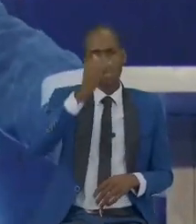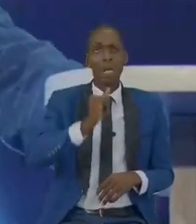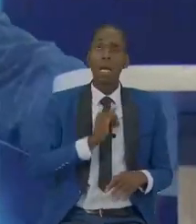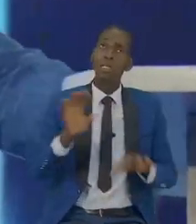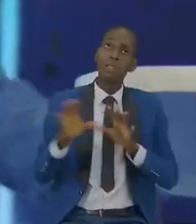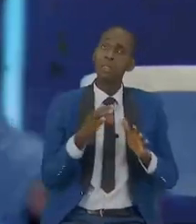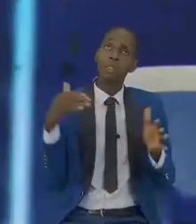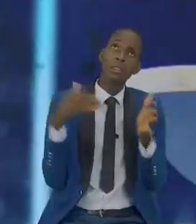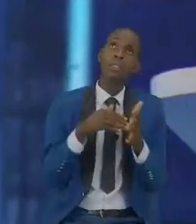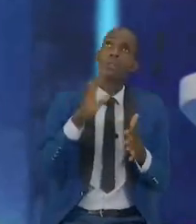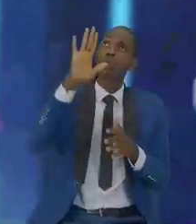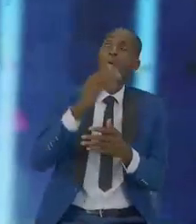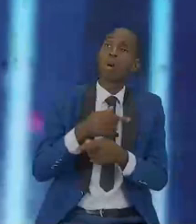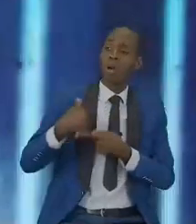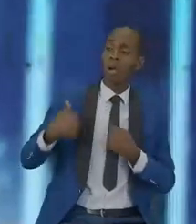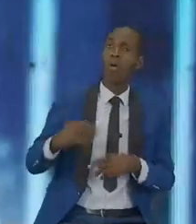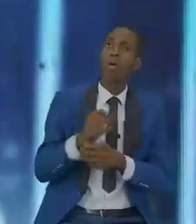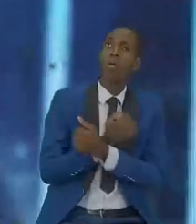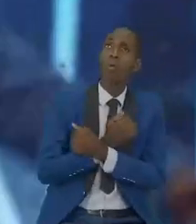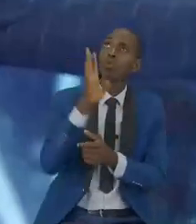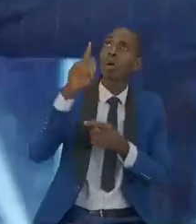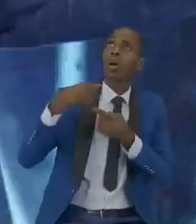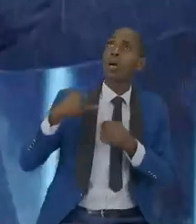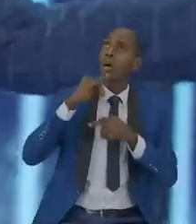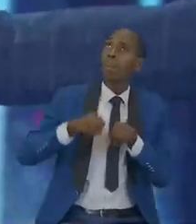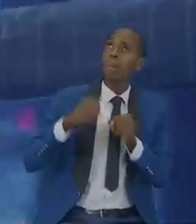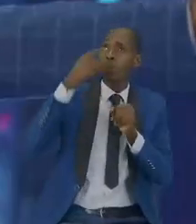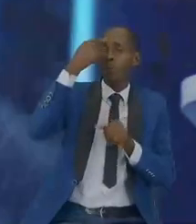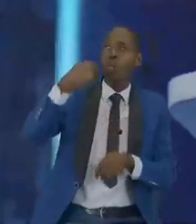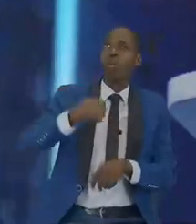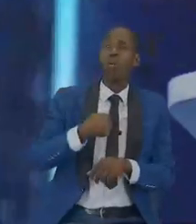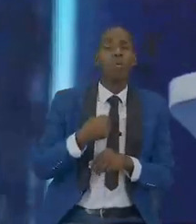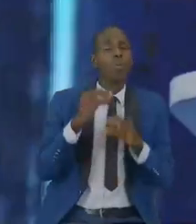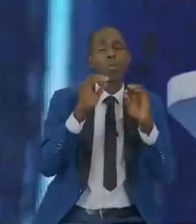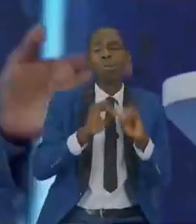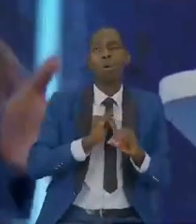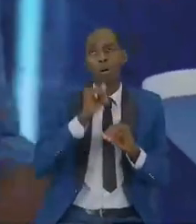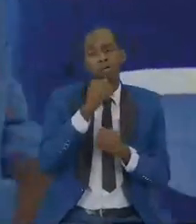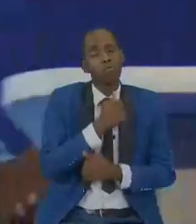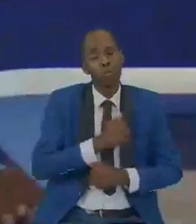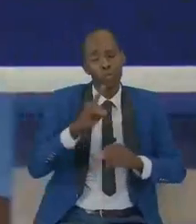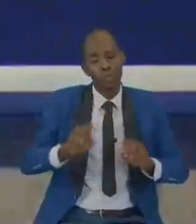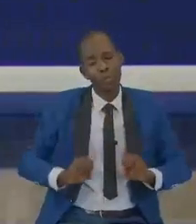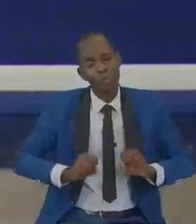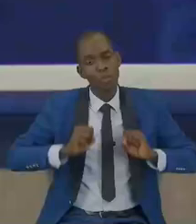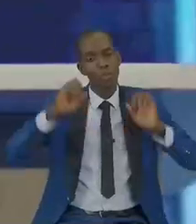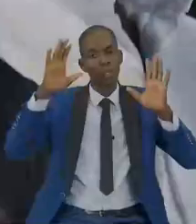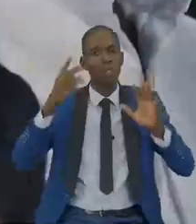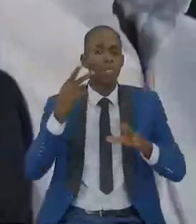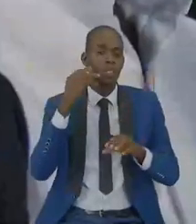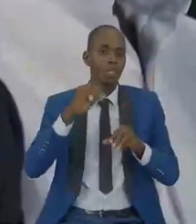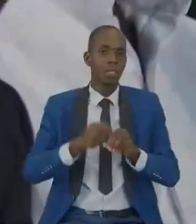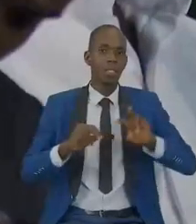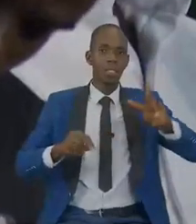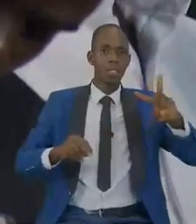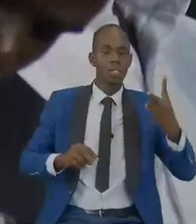si stupide, bête comme moi, contre ton cœur d'amour. Ton cœur est brisé et tu te soumets